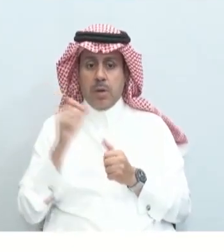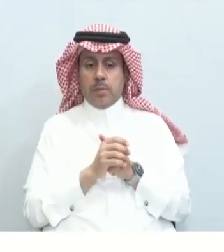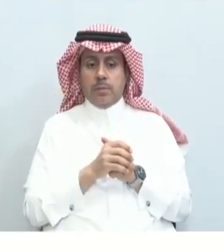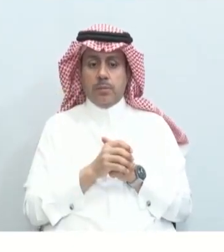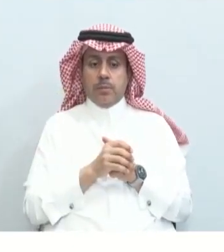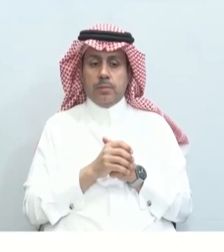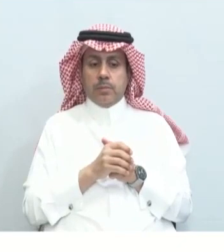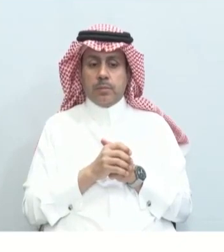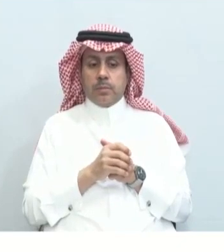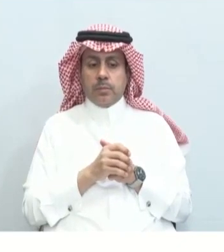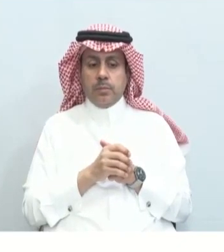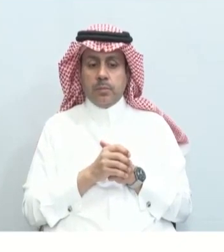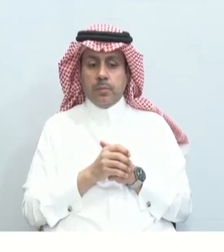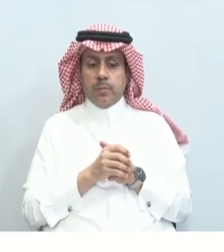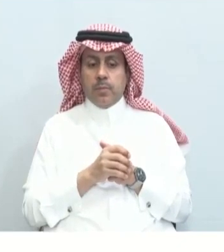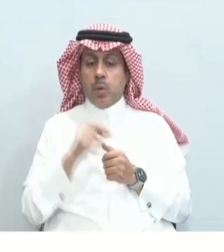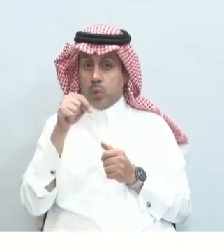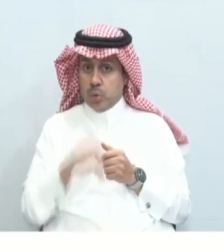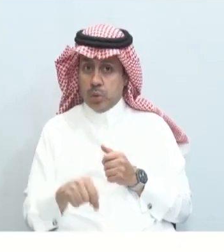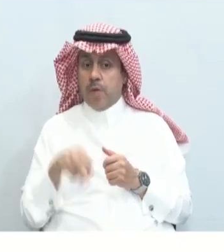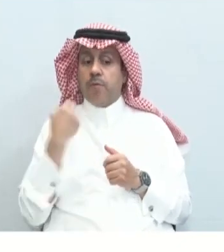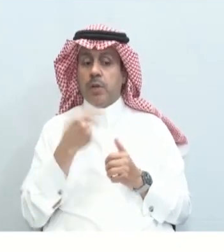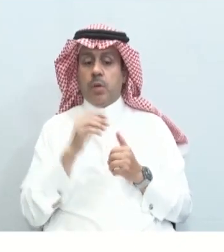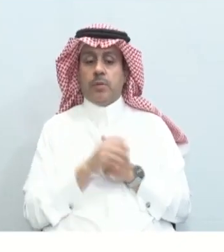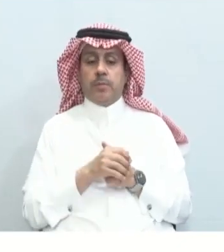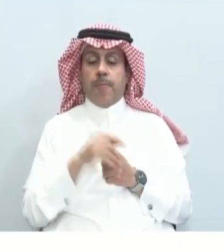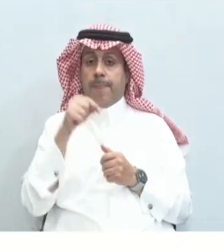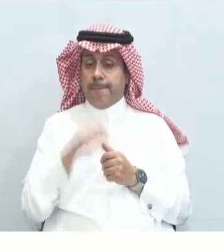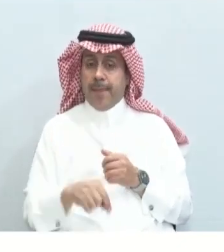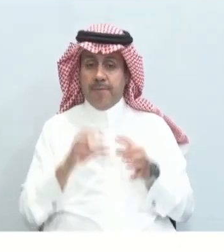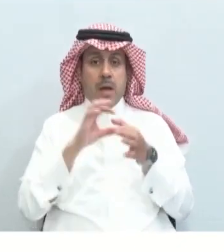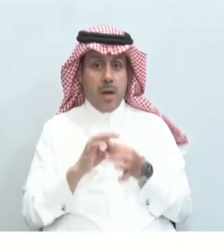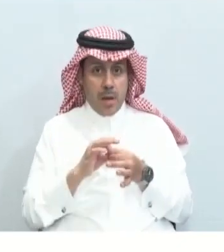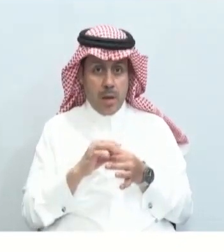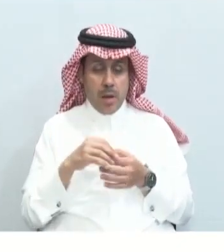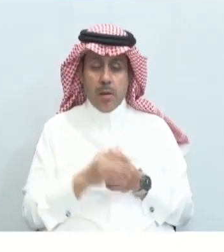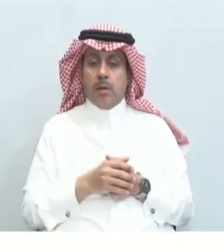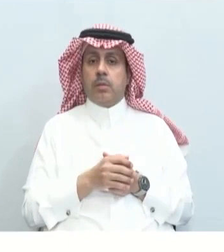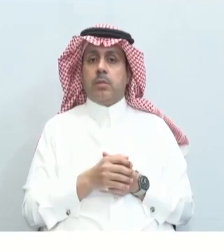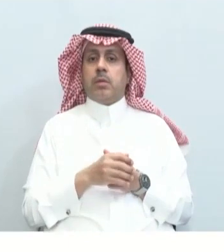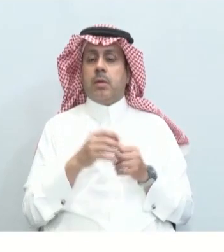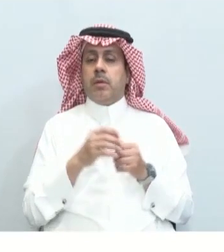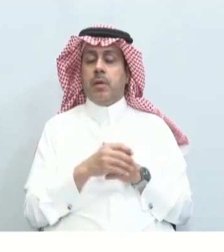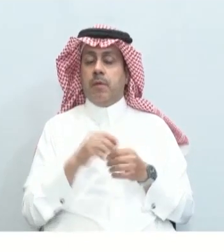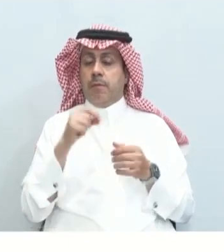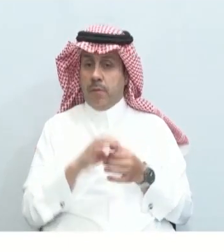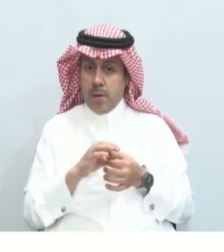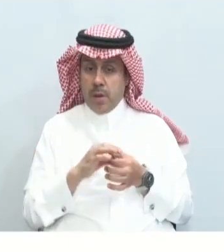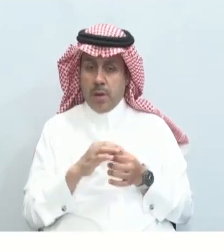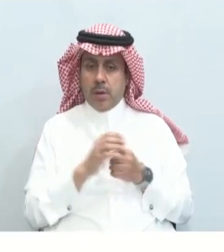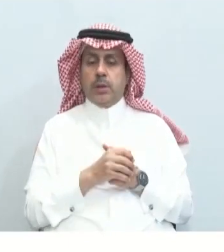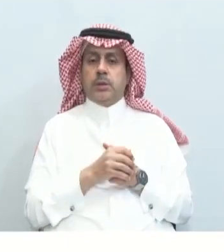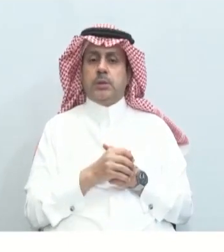المعيار وجود الدوله في العلاقه القانونيه فالدوله في معرض ممارسه